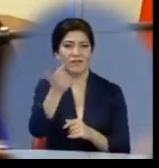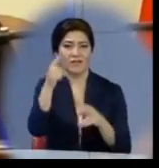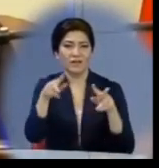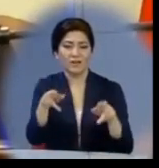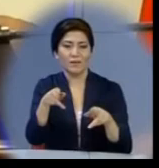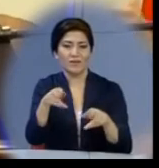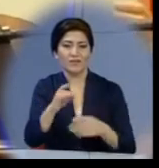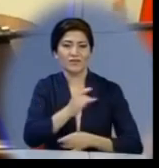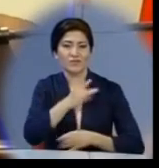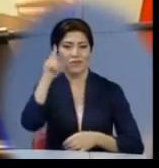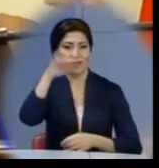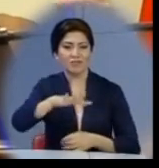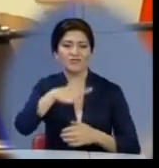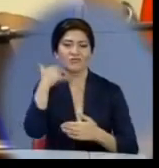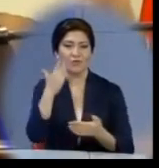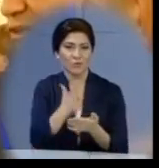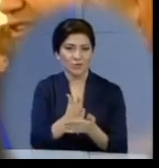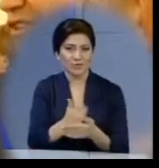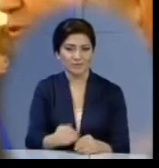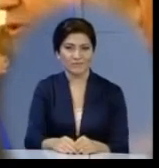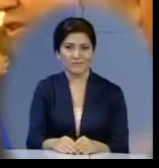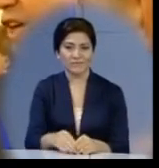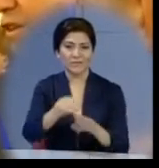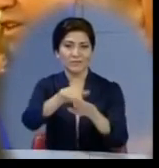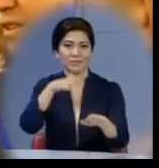տարեդարսներ Հայաստանը շատ ուլի։